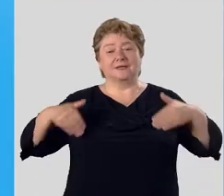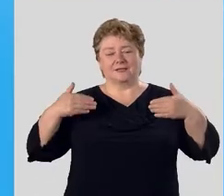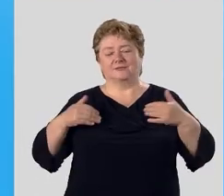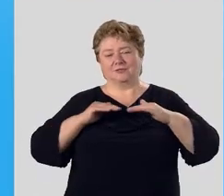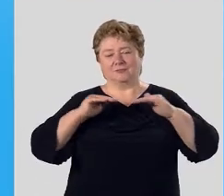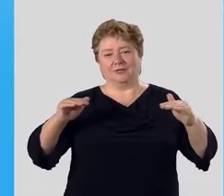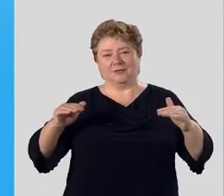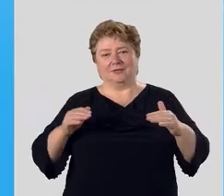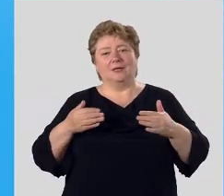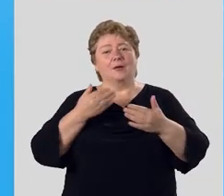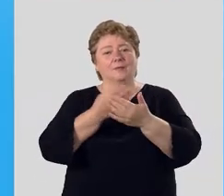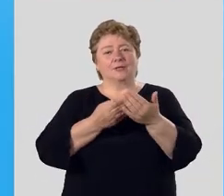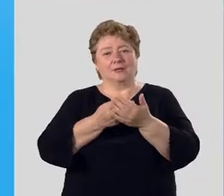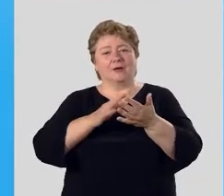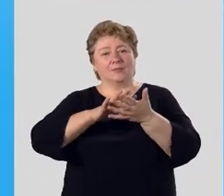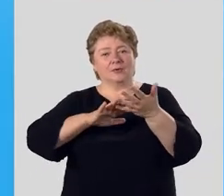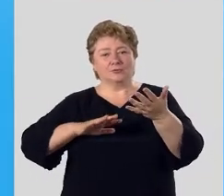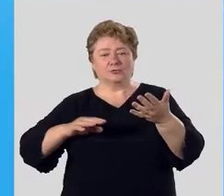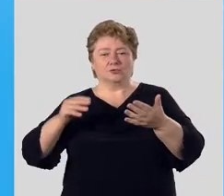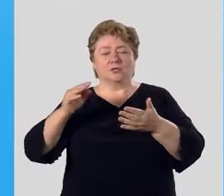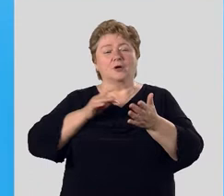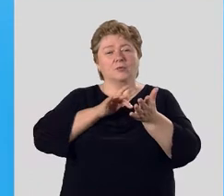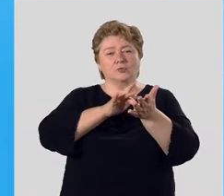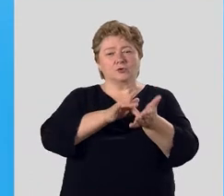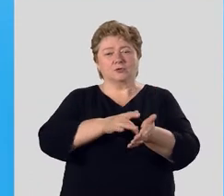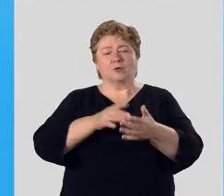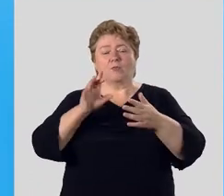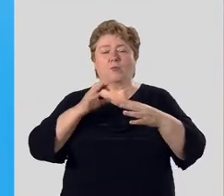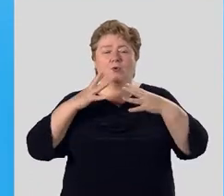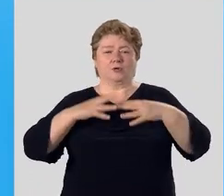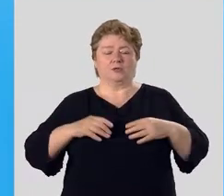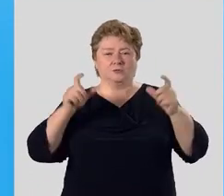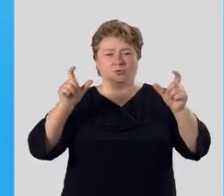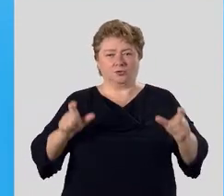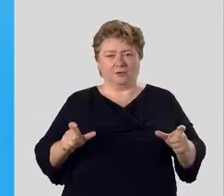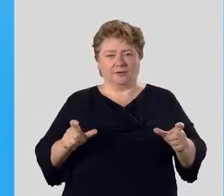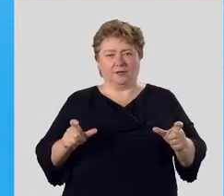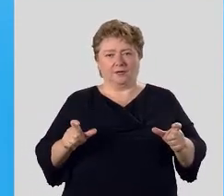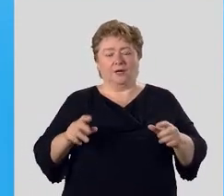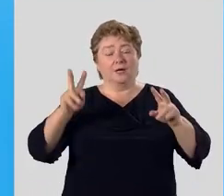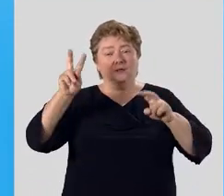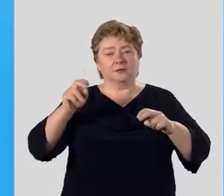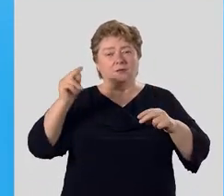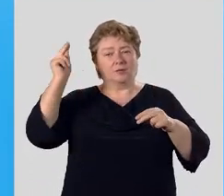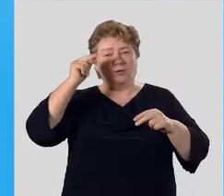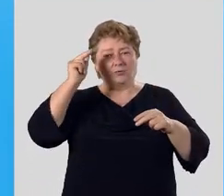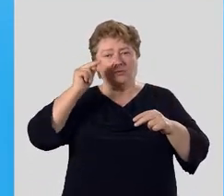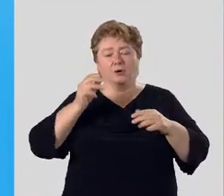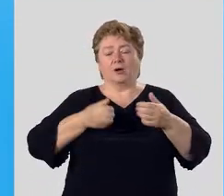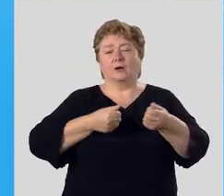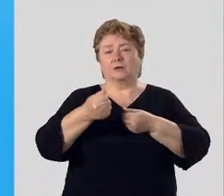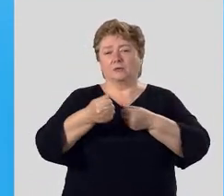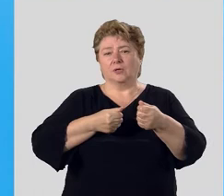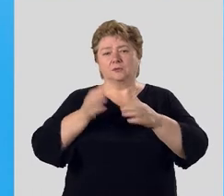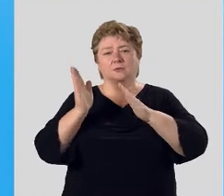Здравствуйте, ребята! Я предлагаю продолжить наше путешествие по организму человека. Тема нашего урока –